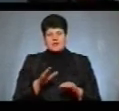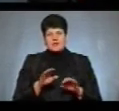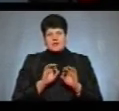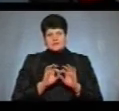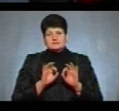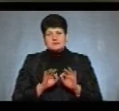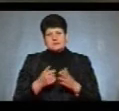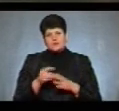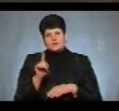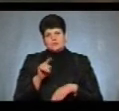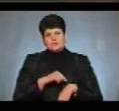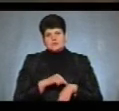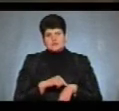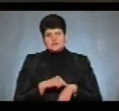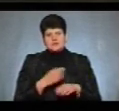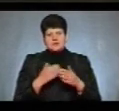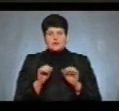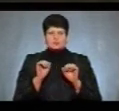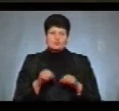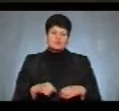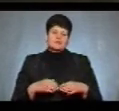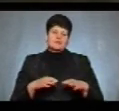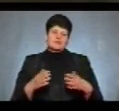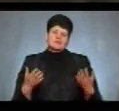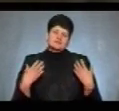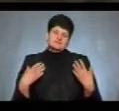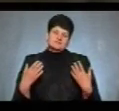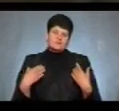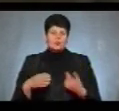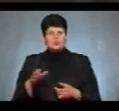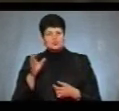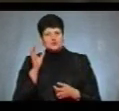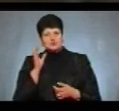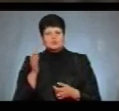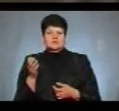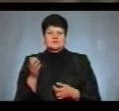години. Якось можна розслабитися, послухати, відійти від